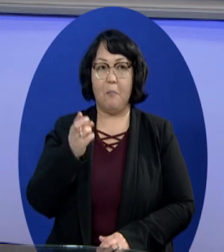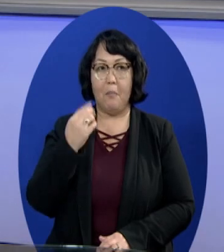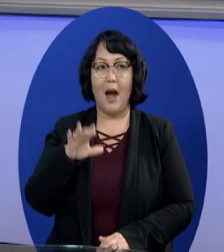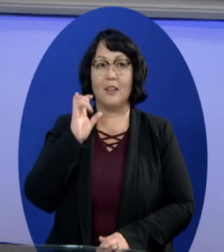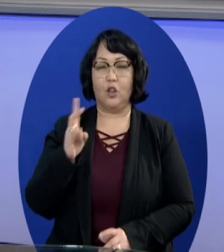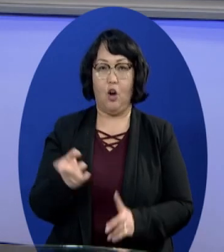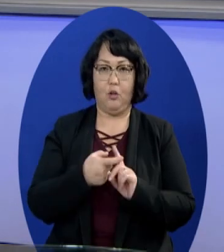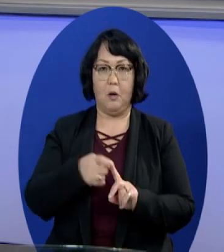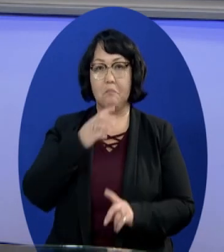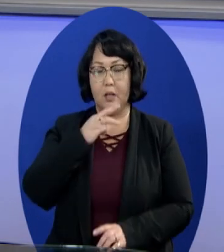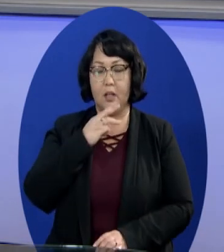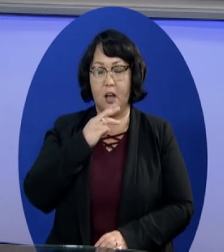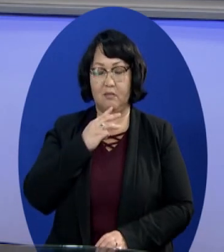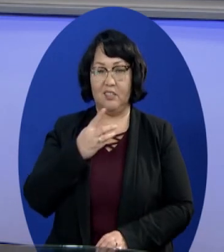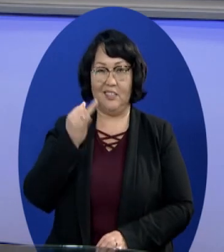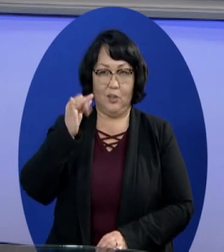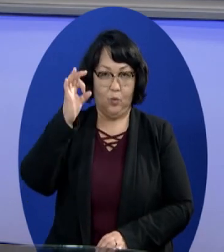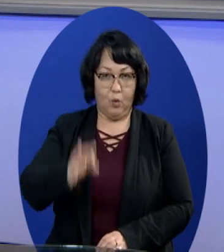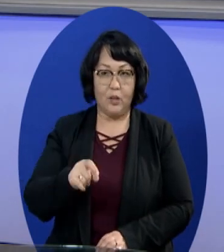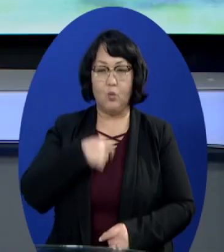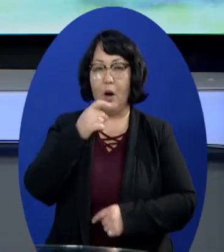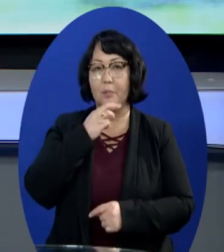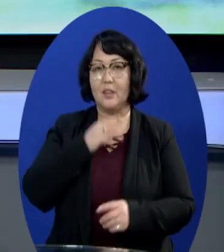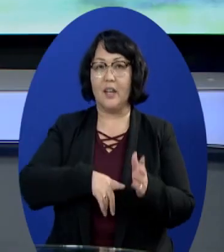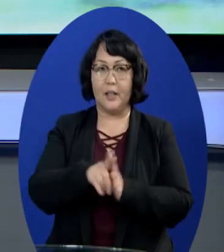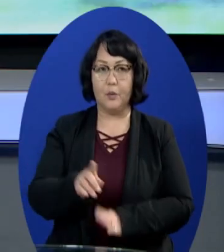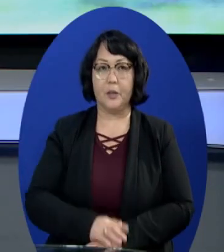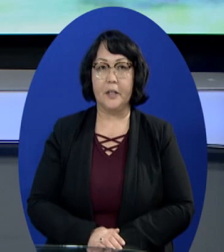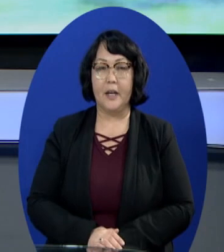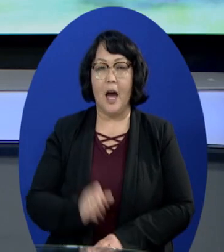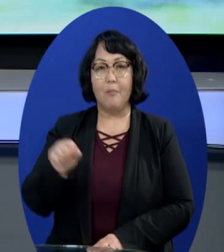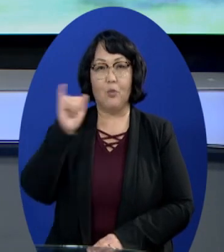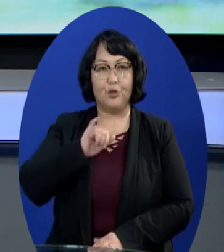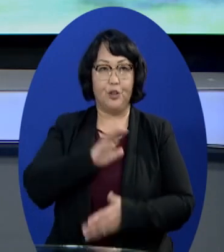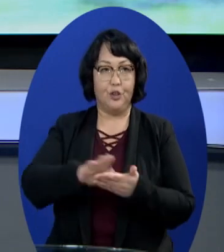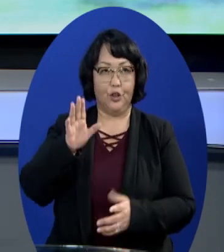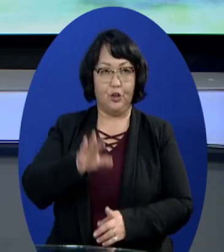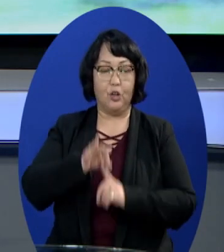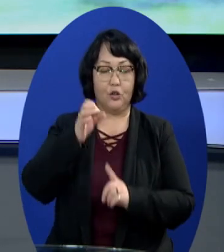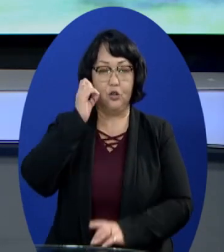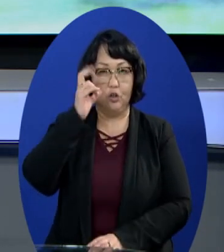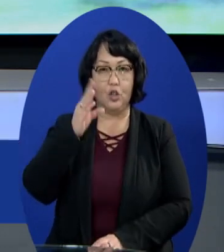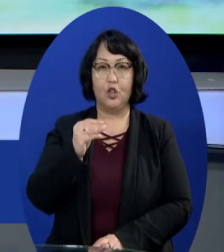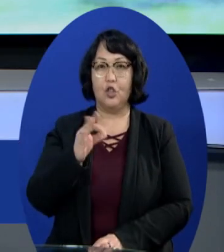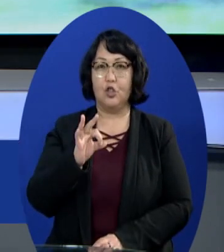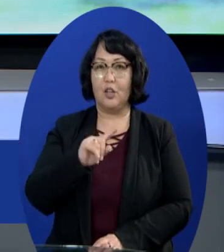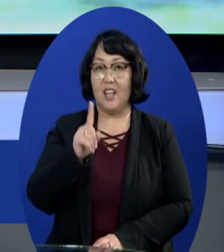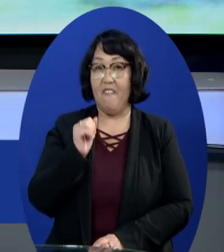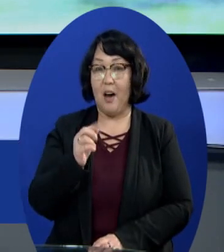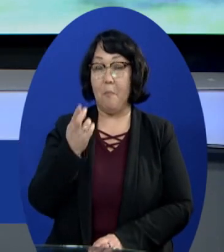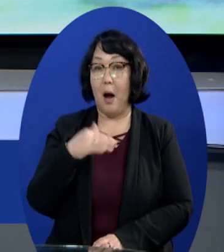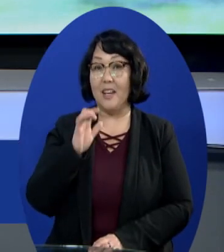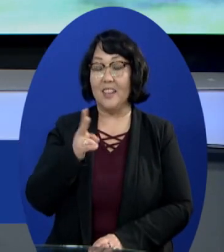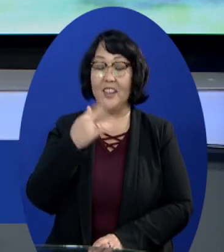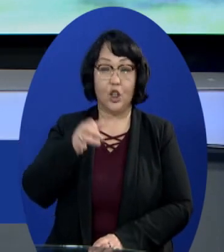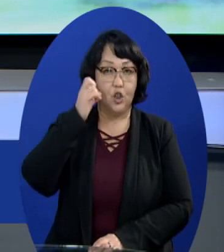зөнхөлж байна. Зөвхөн холбоотой мэдээллээр гадаад мэдээг эхлүүлье. Америкийн нэгдсэн улсын шинээр сонгогдсон ерөнхийлөгч Жозеф Байден, за дэд